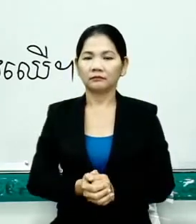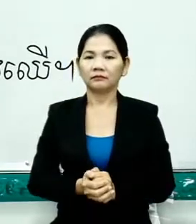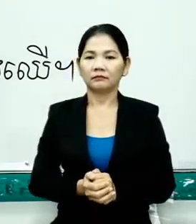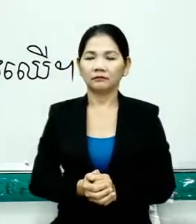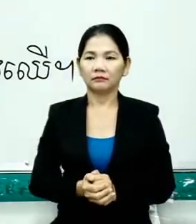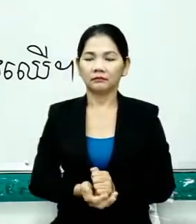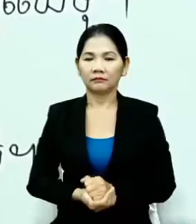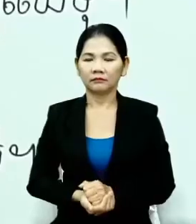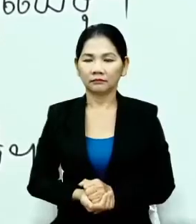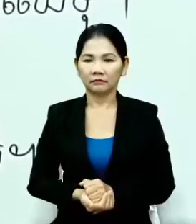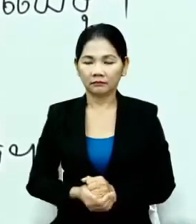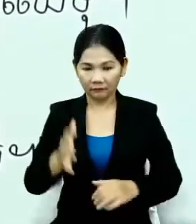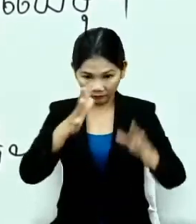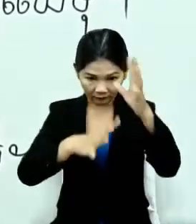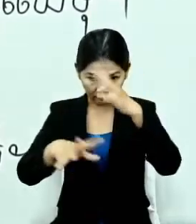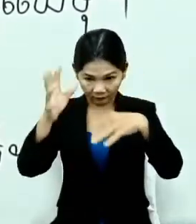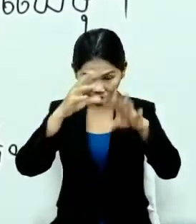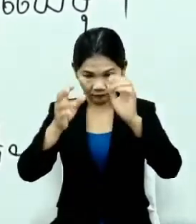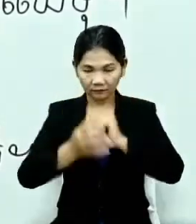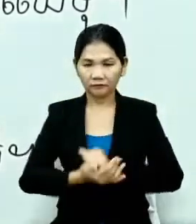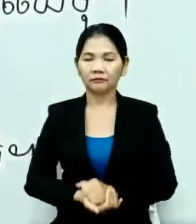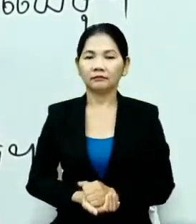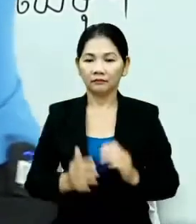chuyện lần với nhắc đai xà lá riêng